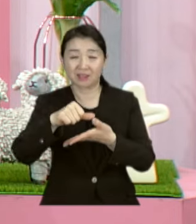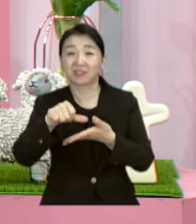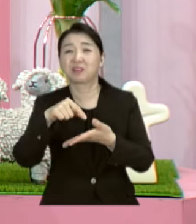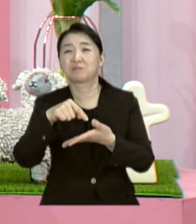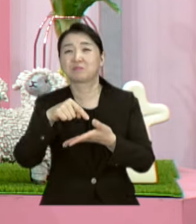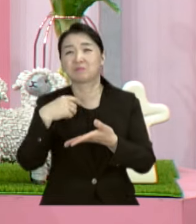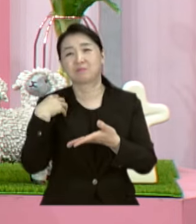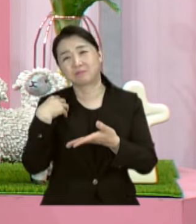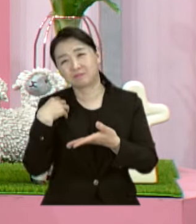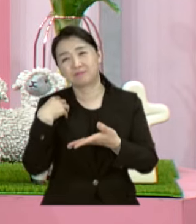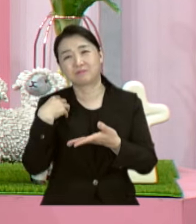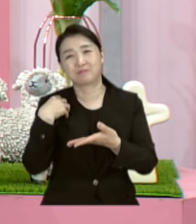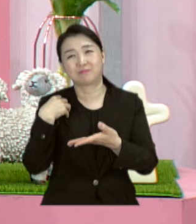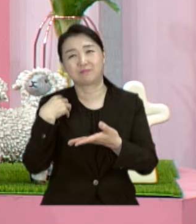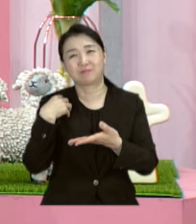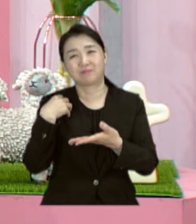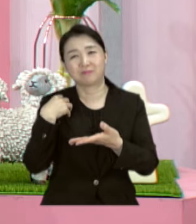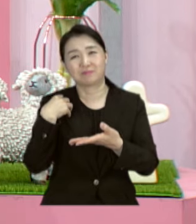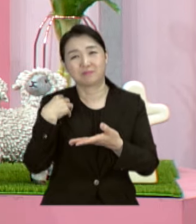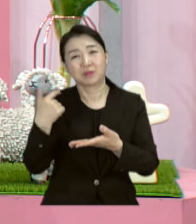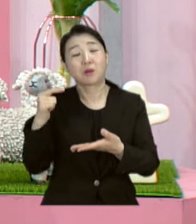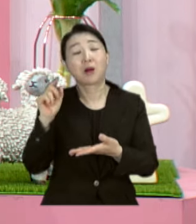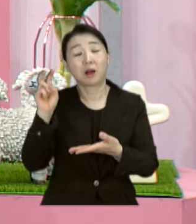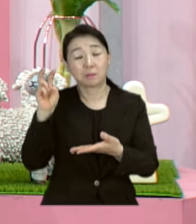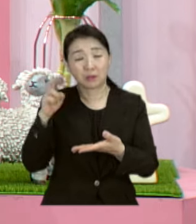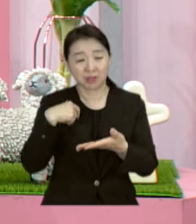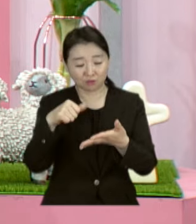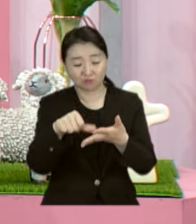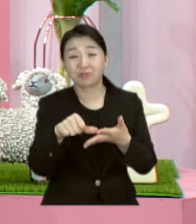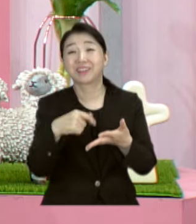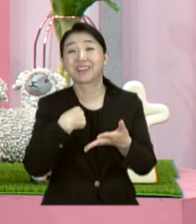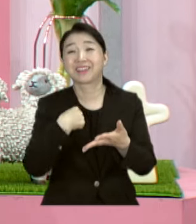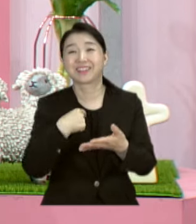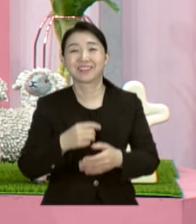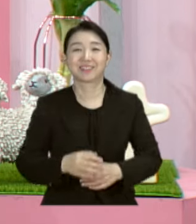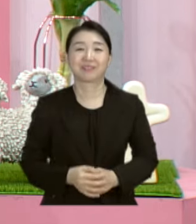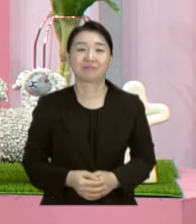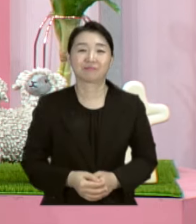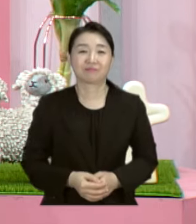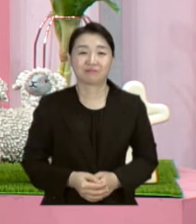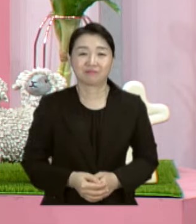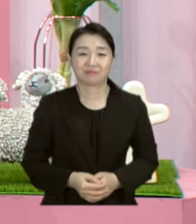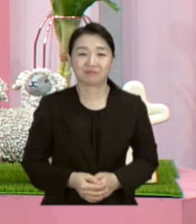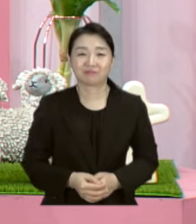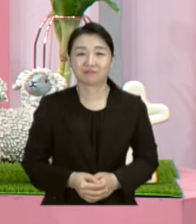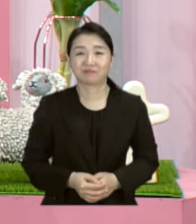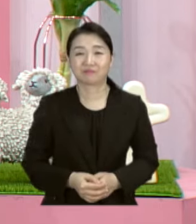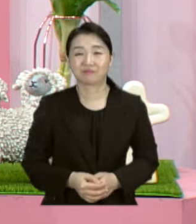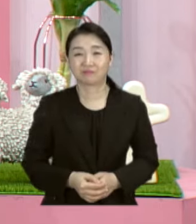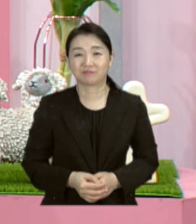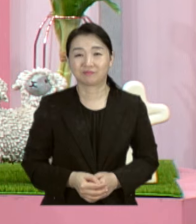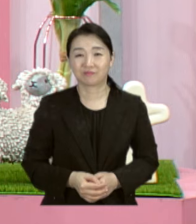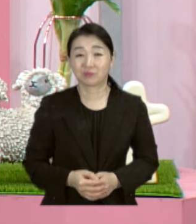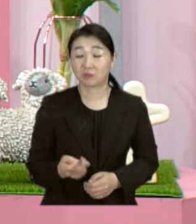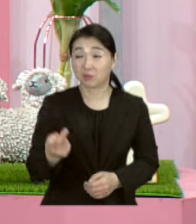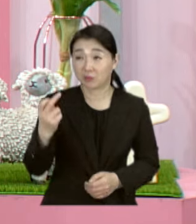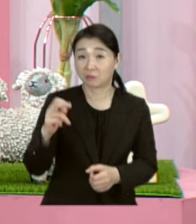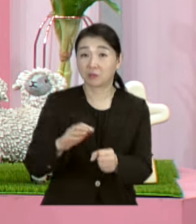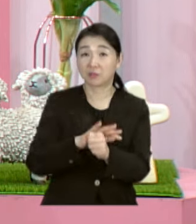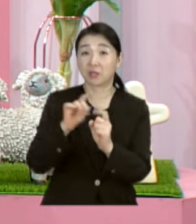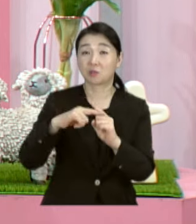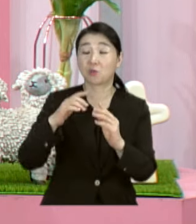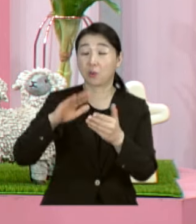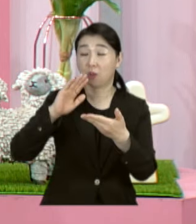가진 개척교회 그 목회자의 장남으로서 네. 가지는 무게가 있었을 거 아니에요. 네네. 저는